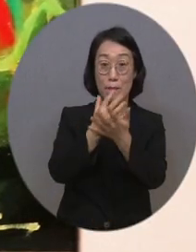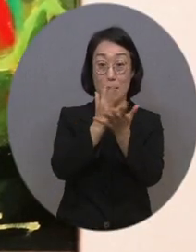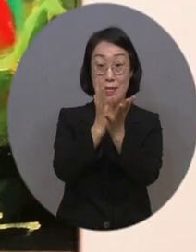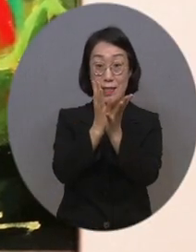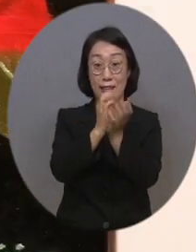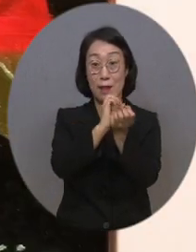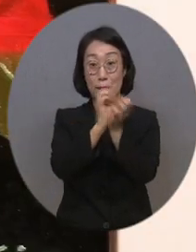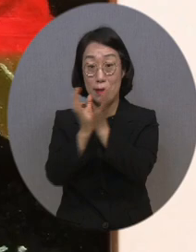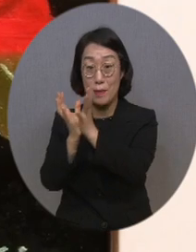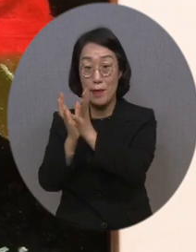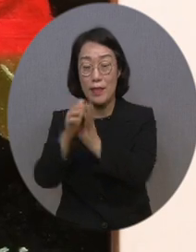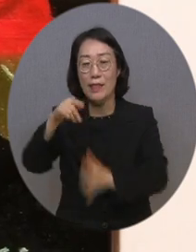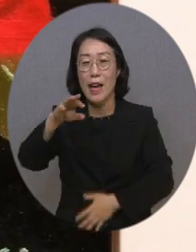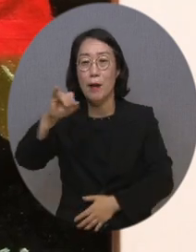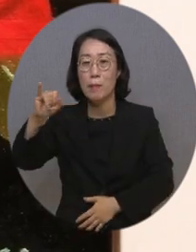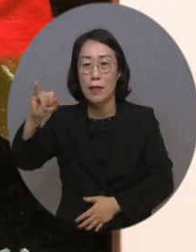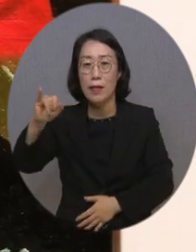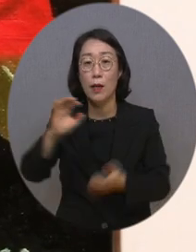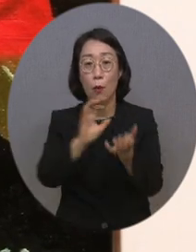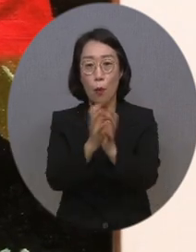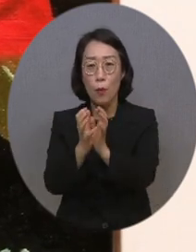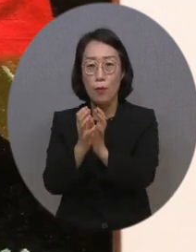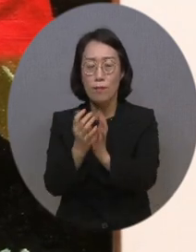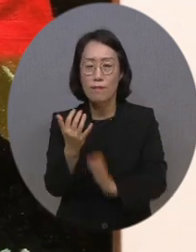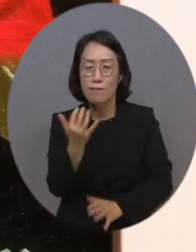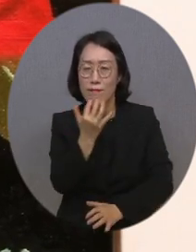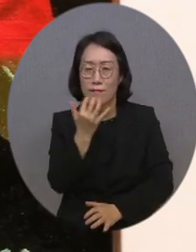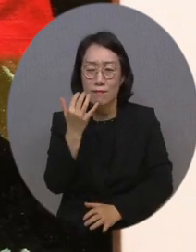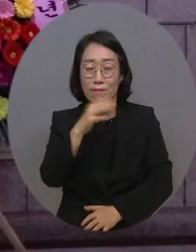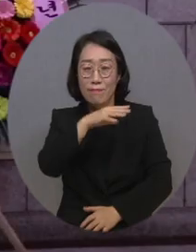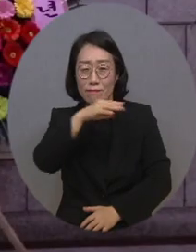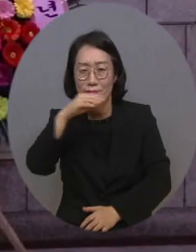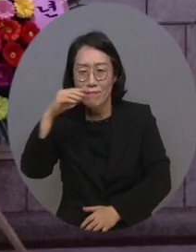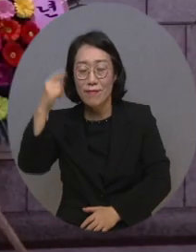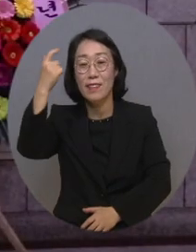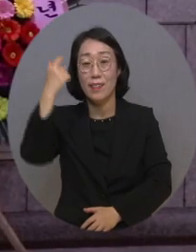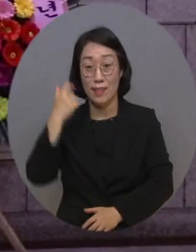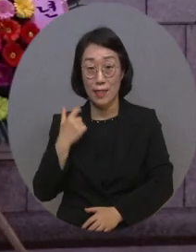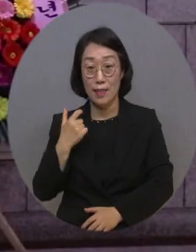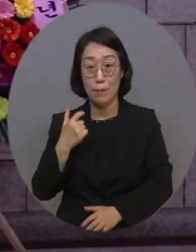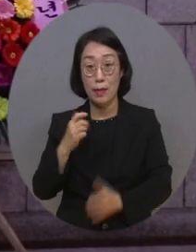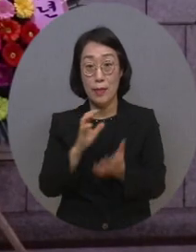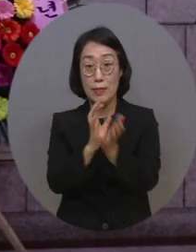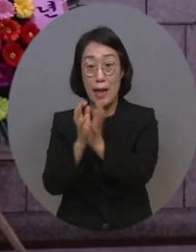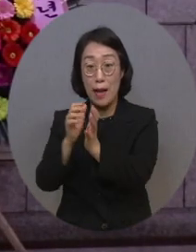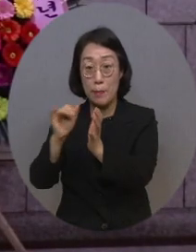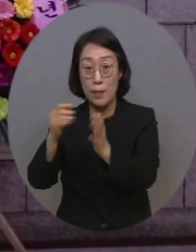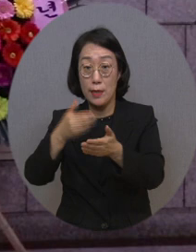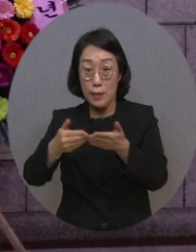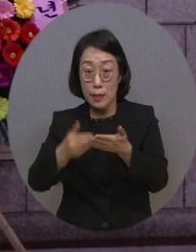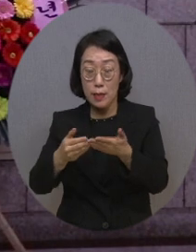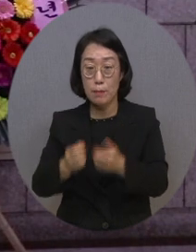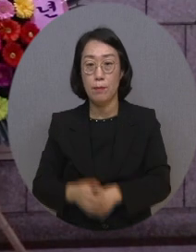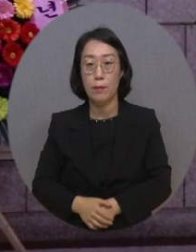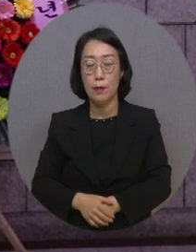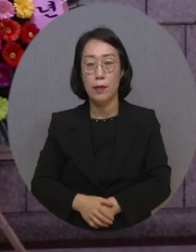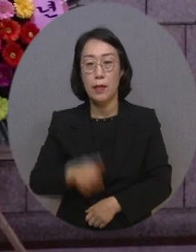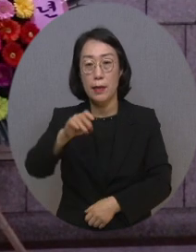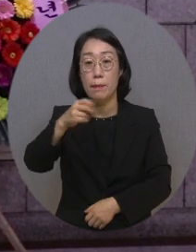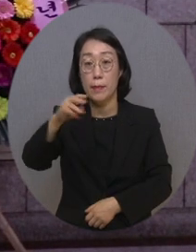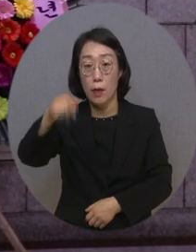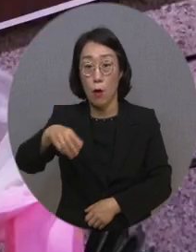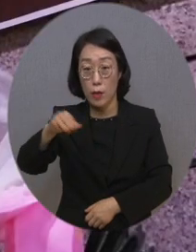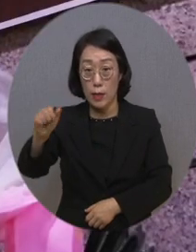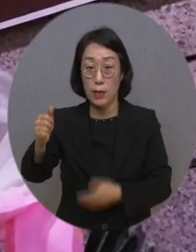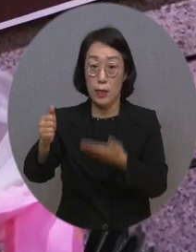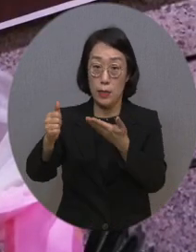피어난 장미는 보기만 봐도 향기가 퍼지는 듯합니다. 장미 화가로 널리 알려진 서양 화가 김덕기